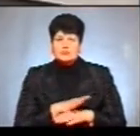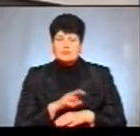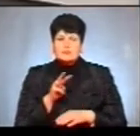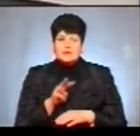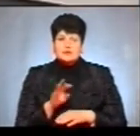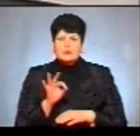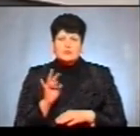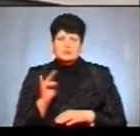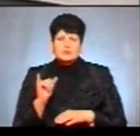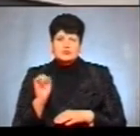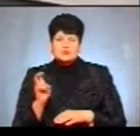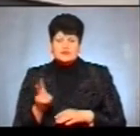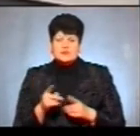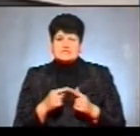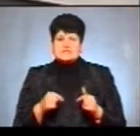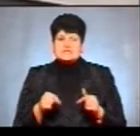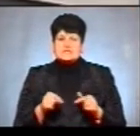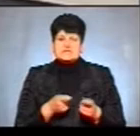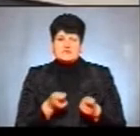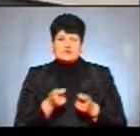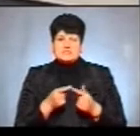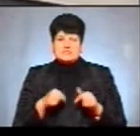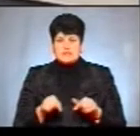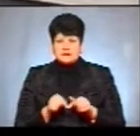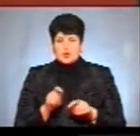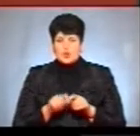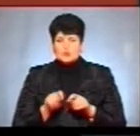Михайло Онищук, завідувач сектору екологічного контролю